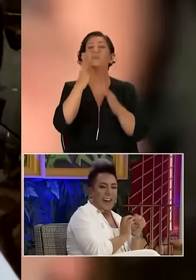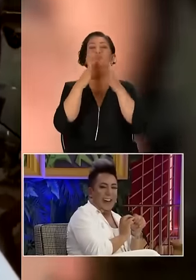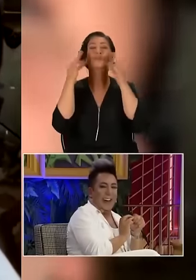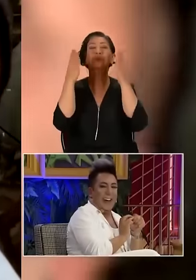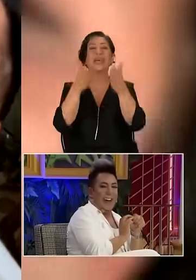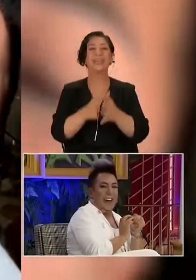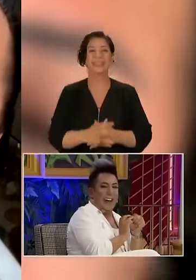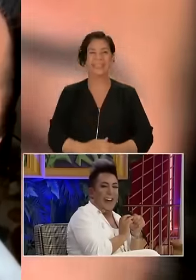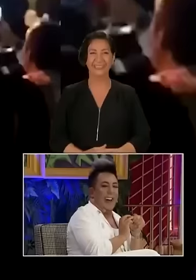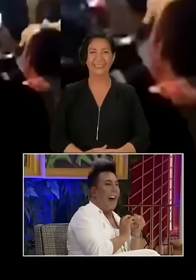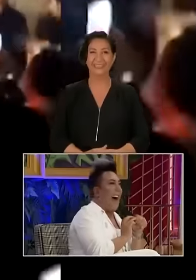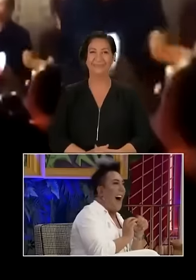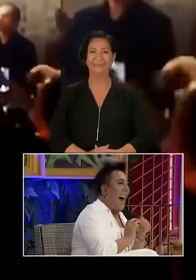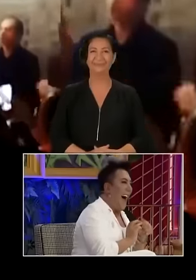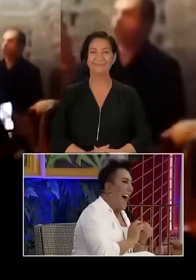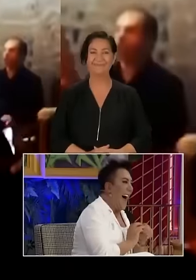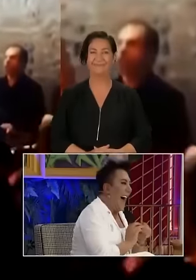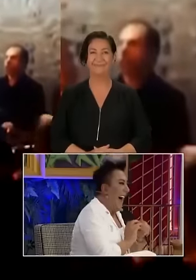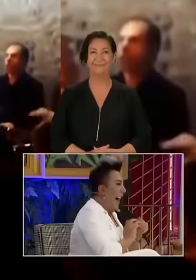diliyorum. Öptük.